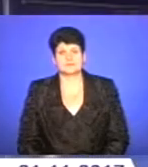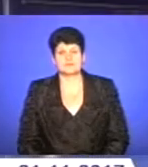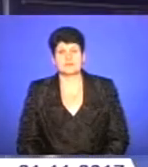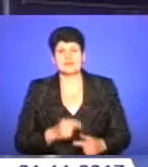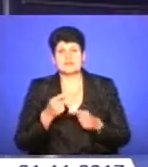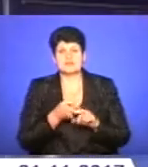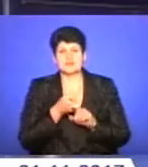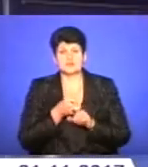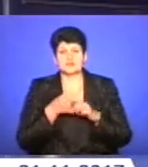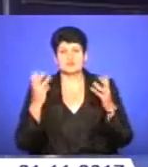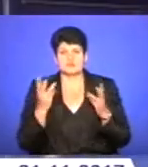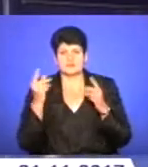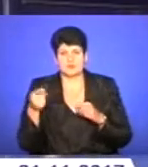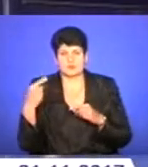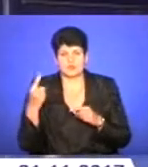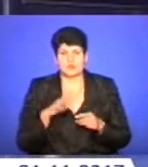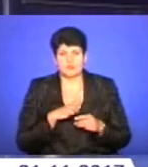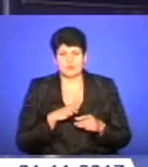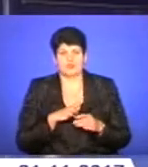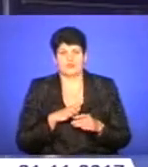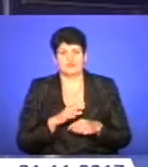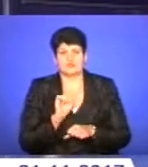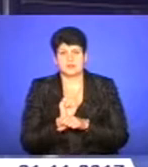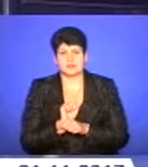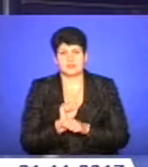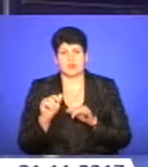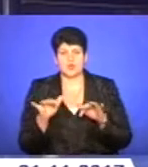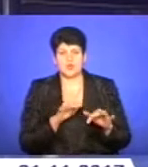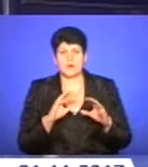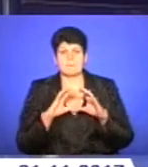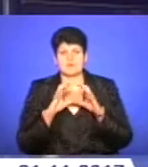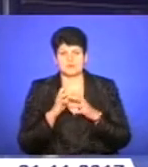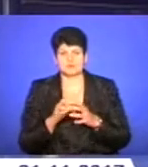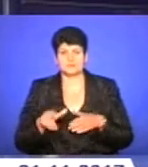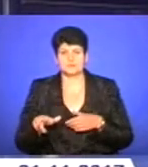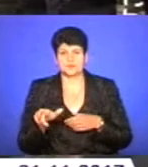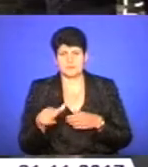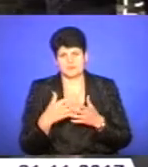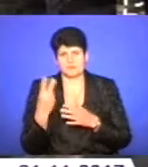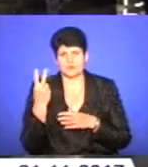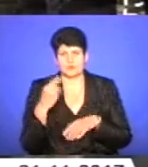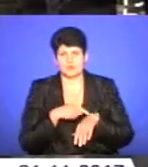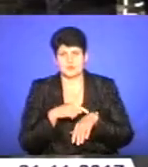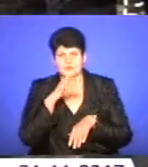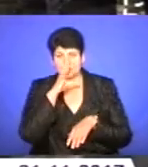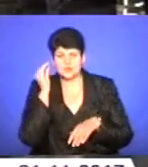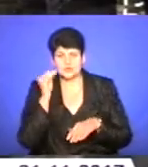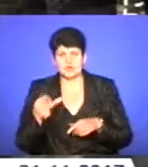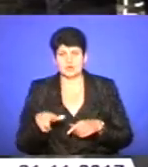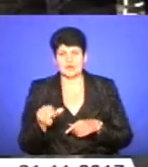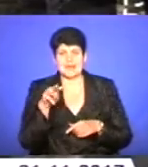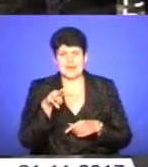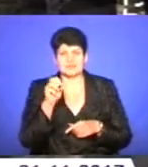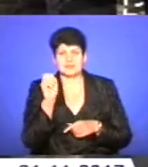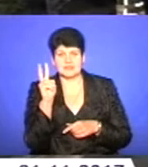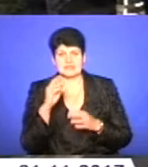Через пожежу на Тернопільщині був заблокований рух міжнародною трасою. Близько 2 години ночі на дорозі М-12 між селами